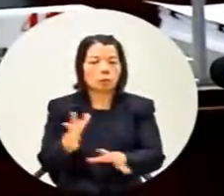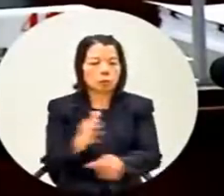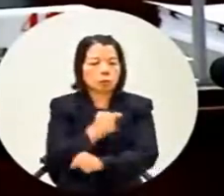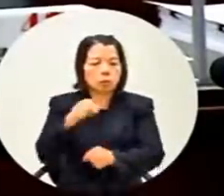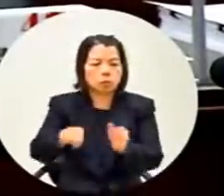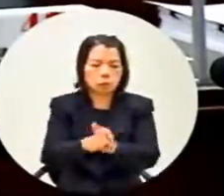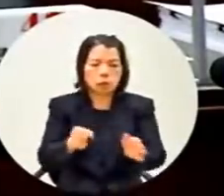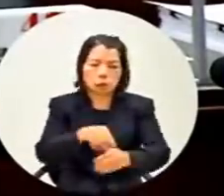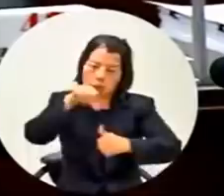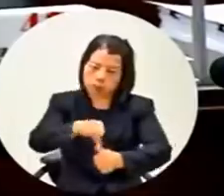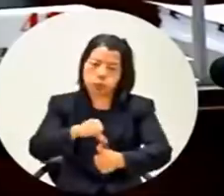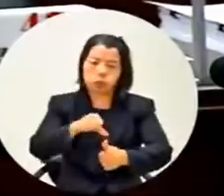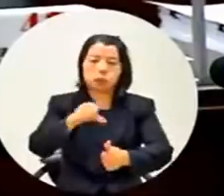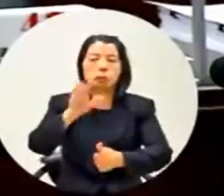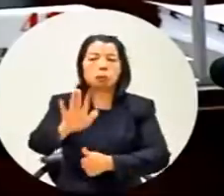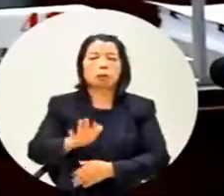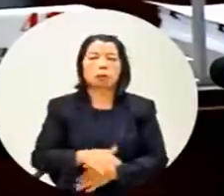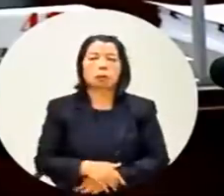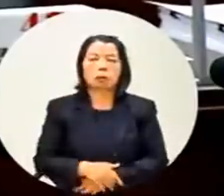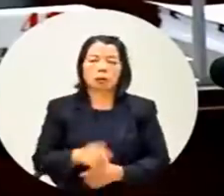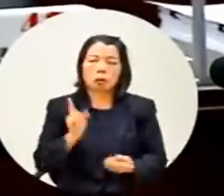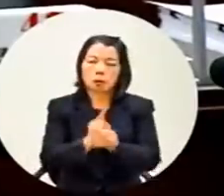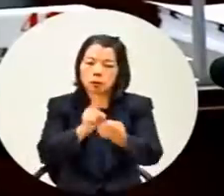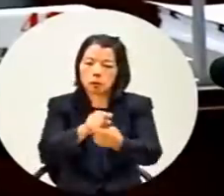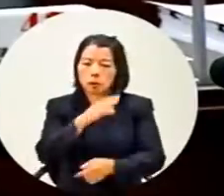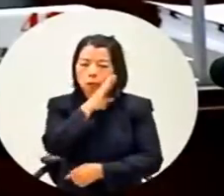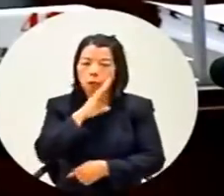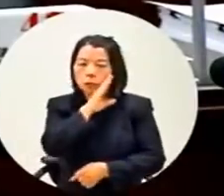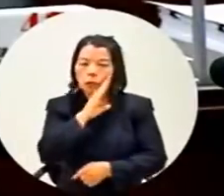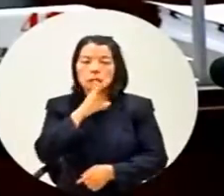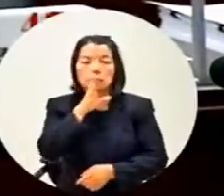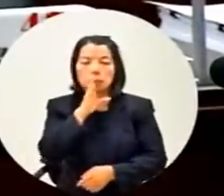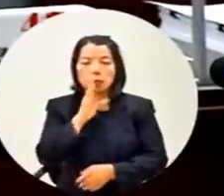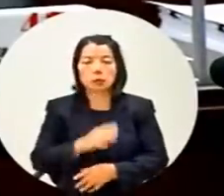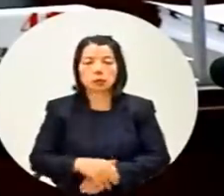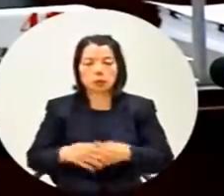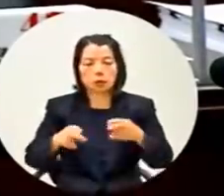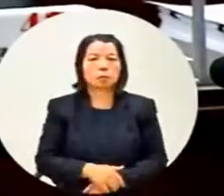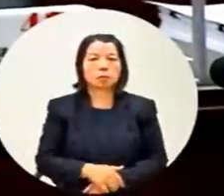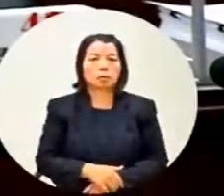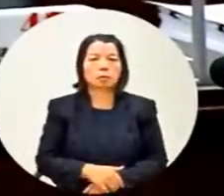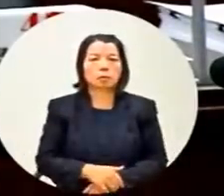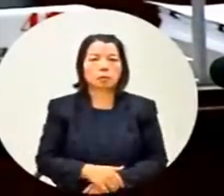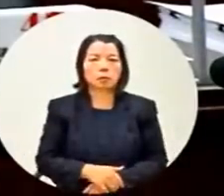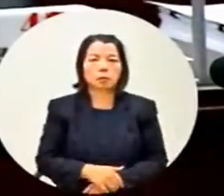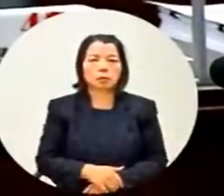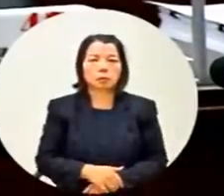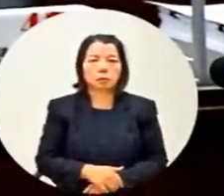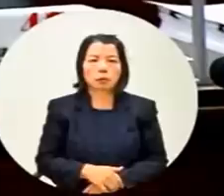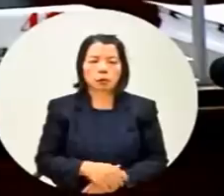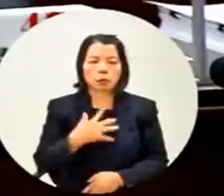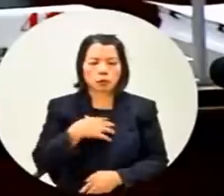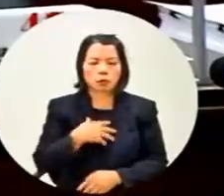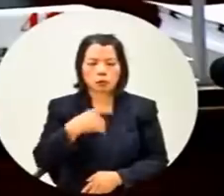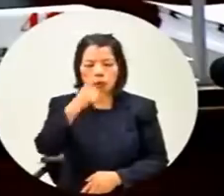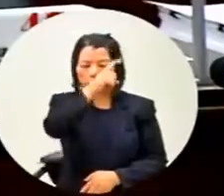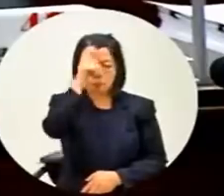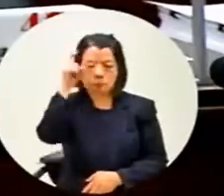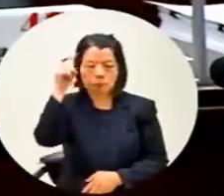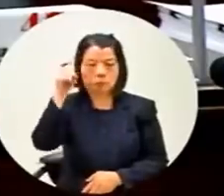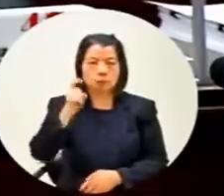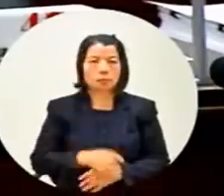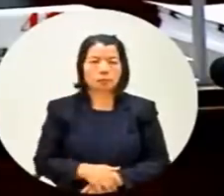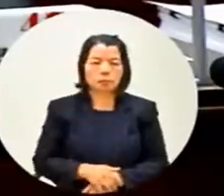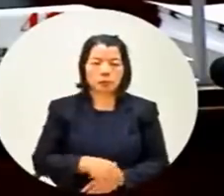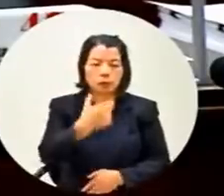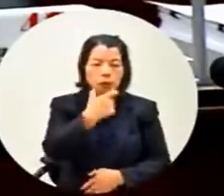是这个图利是属于刑事告发。我在这边我觉得很纳闷，唐荣